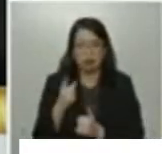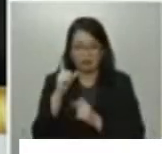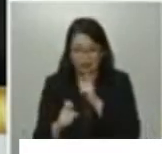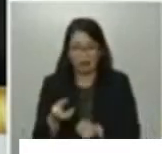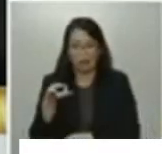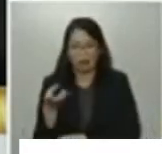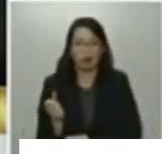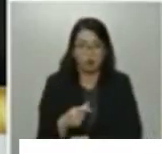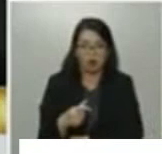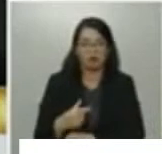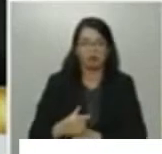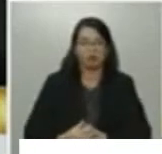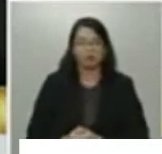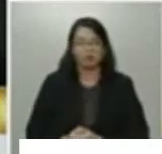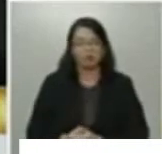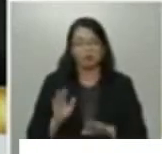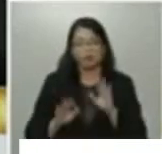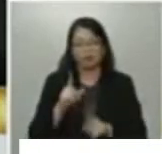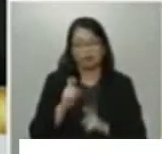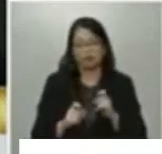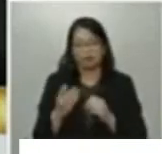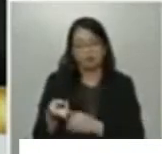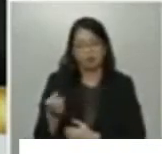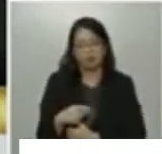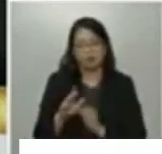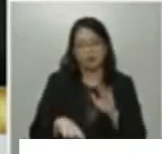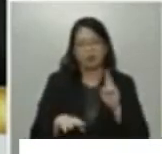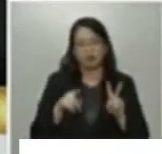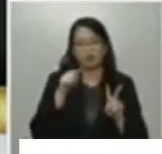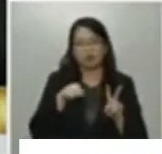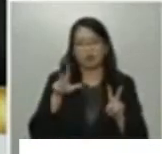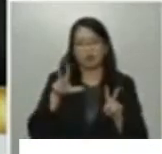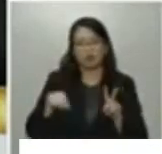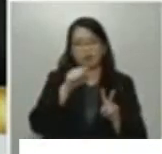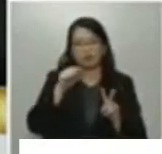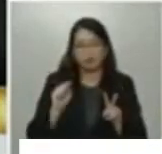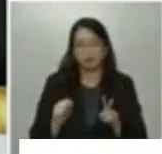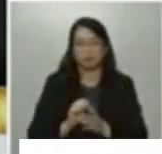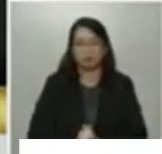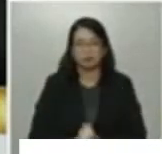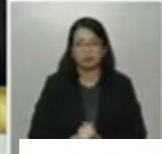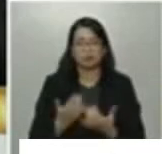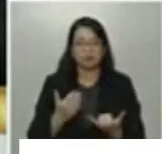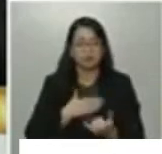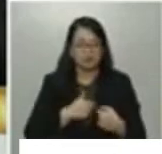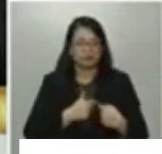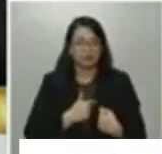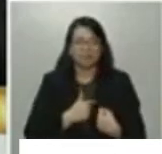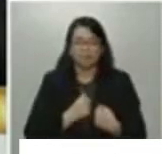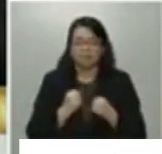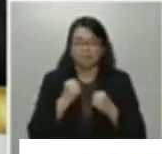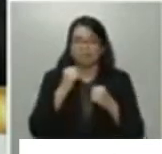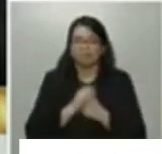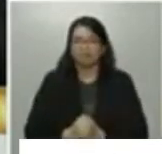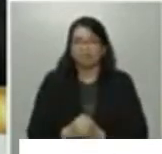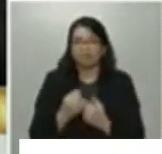มาณ 2-3% อันนี้ก็ยังมีสิ่งที่เรามีกำลังใจอยู่บ้างนะครับแต่อย่าง